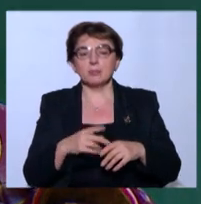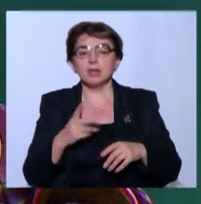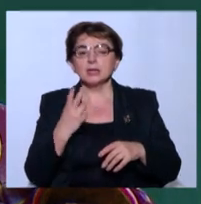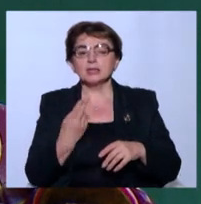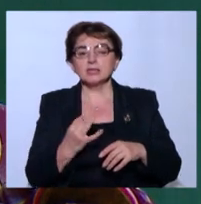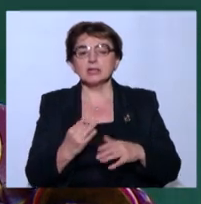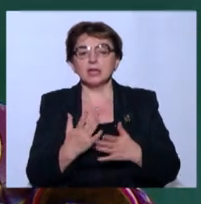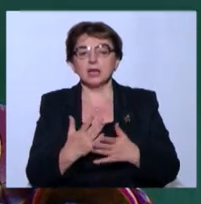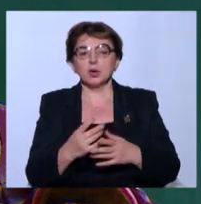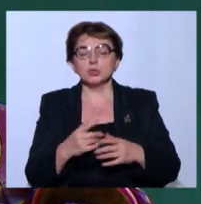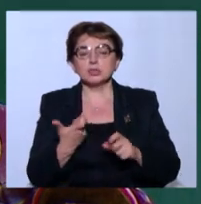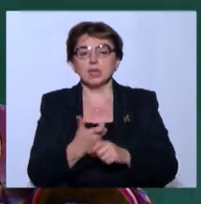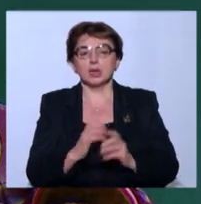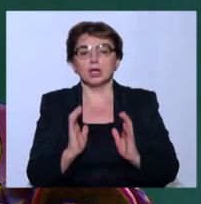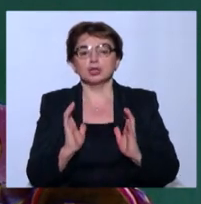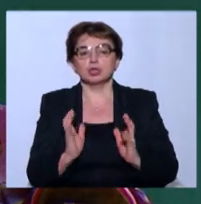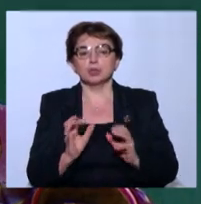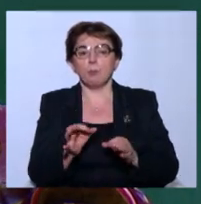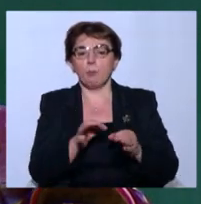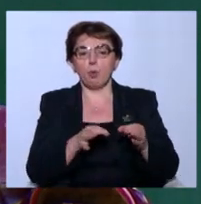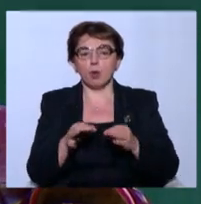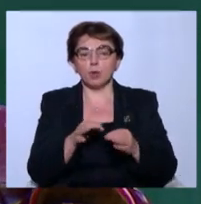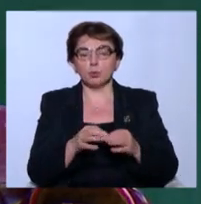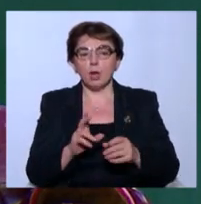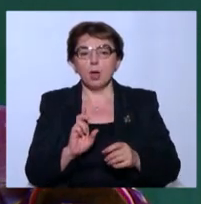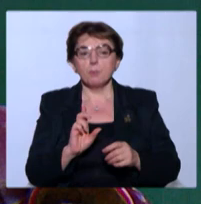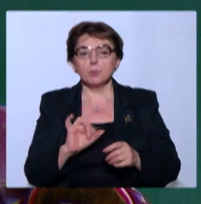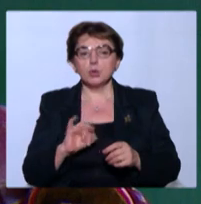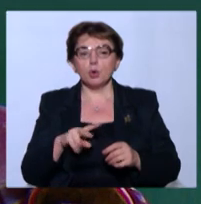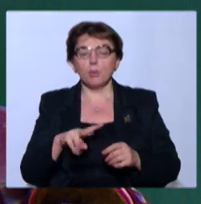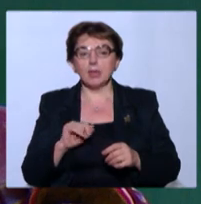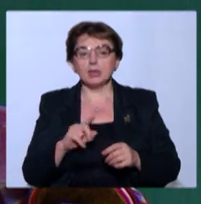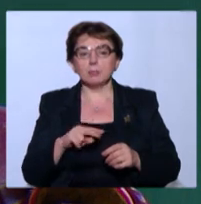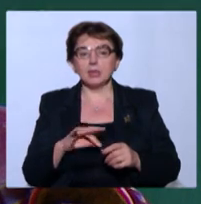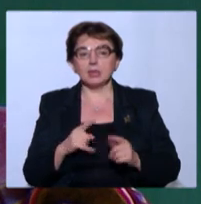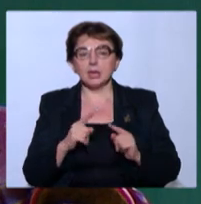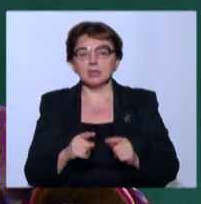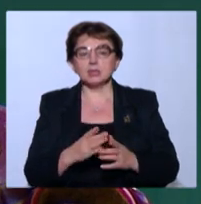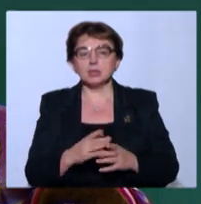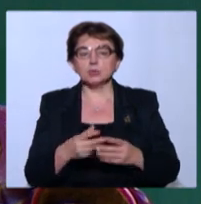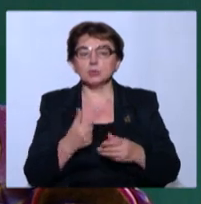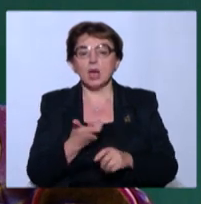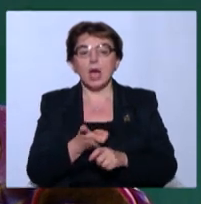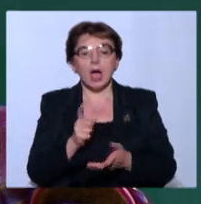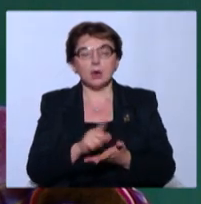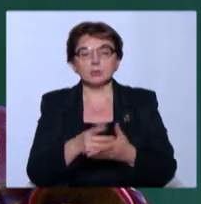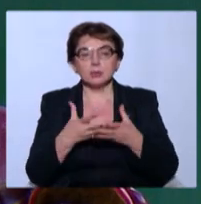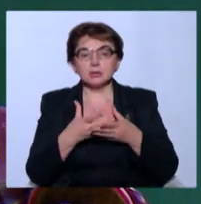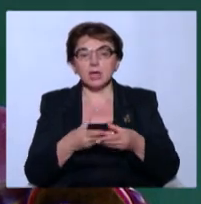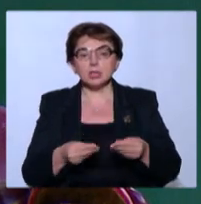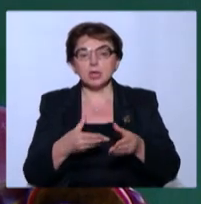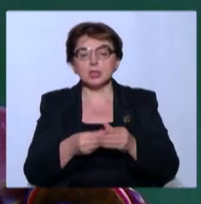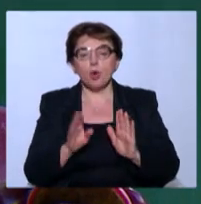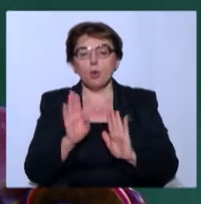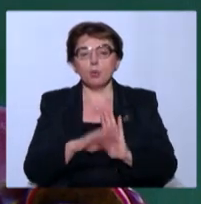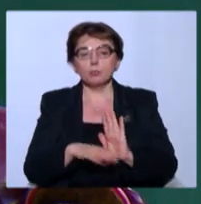არის დიდი ზომის მოლეკულა, ბიოპოლიმერია იგი, და უნდა დაიშალოს უფრო მარტივი